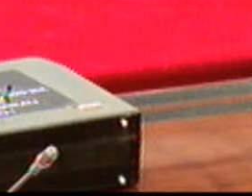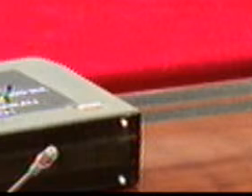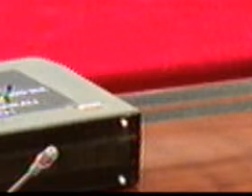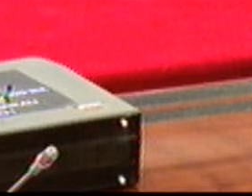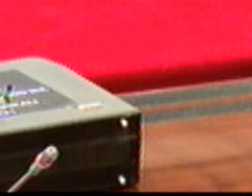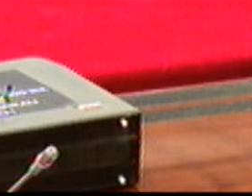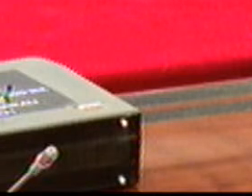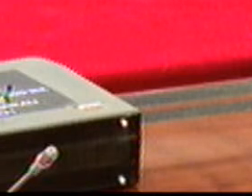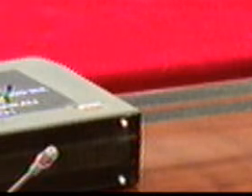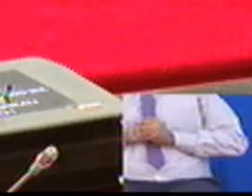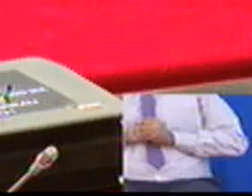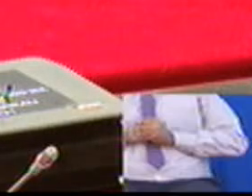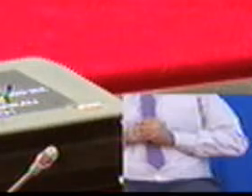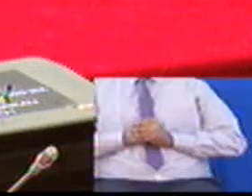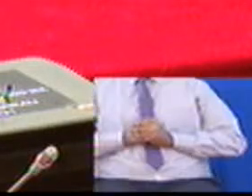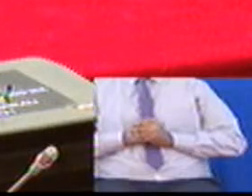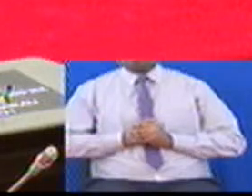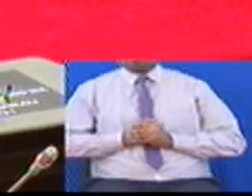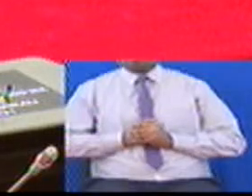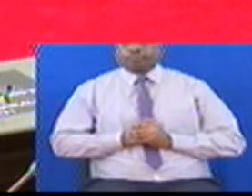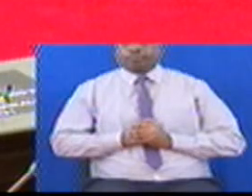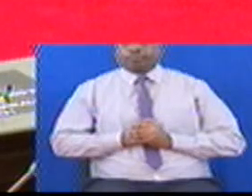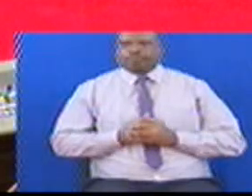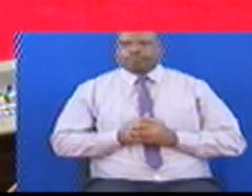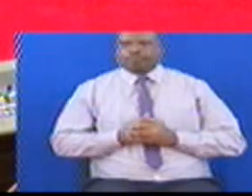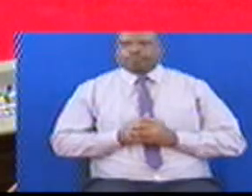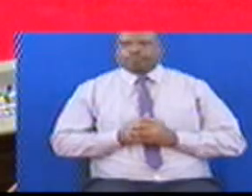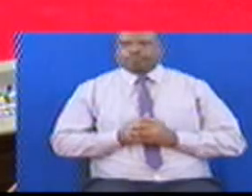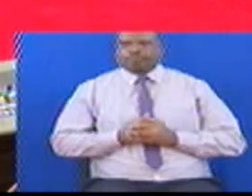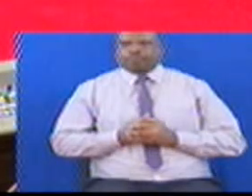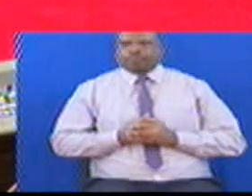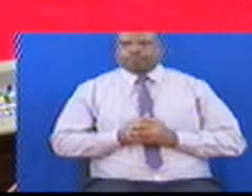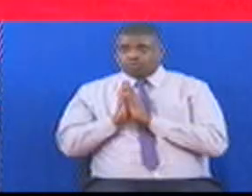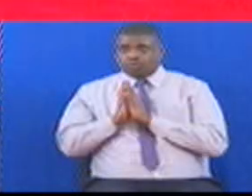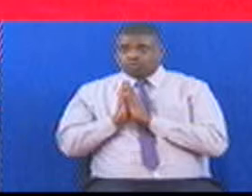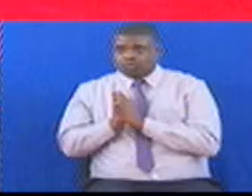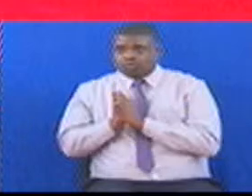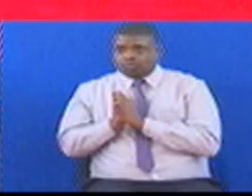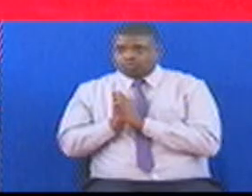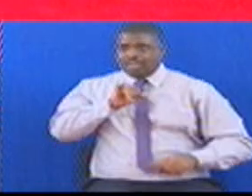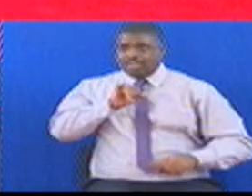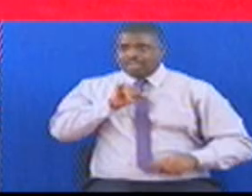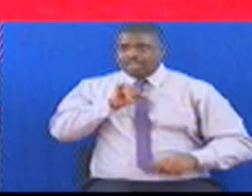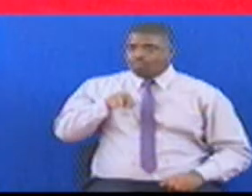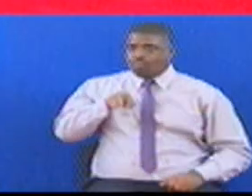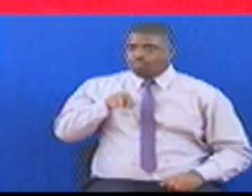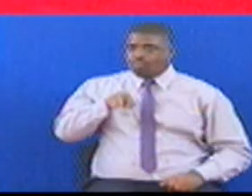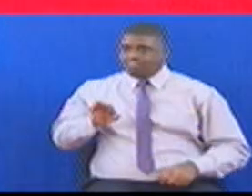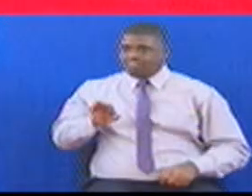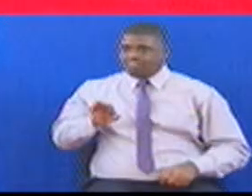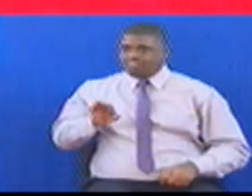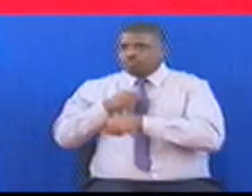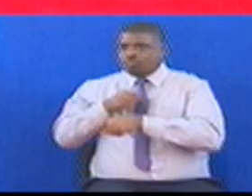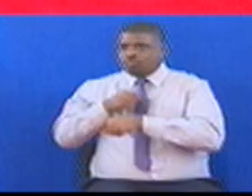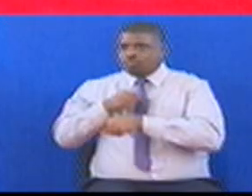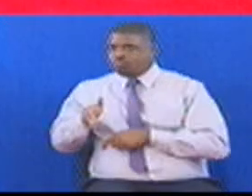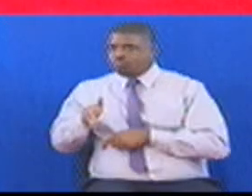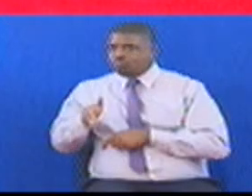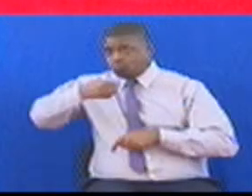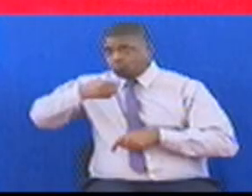shilingi bilioni 58. Kwa niaba ya serikali, napenda kutoa IMF kwa hatua hii muhimu